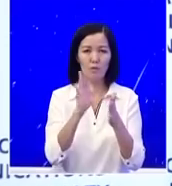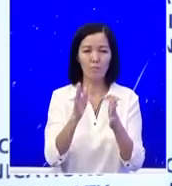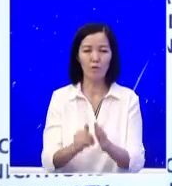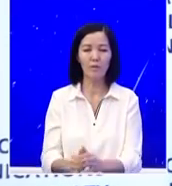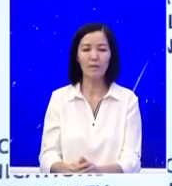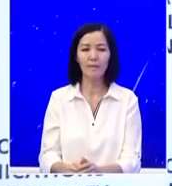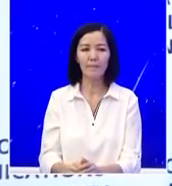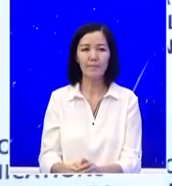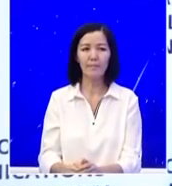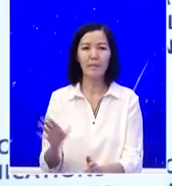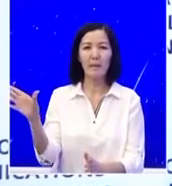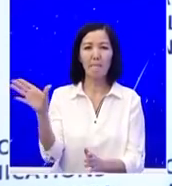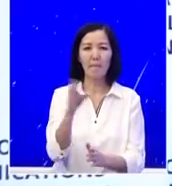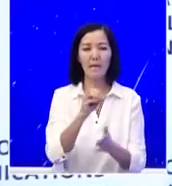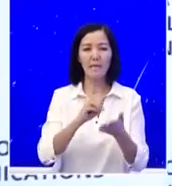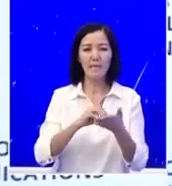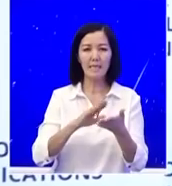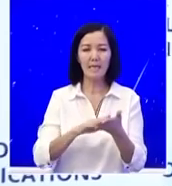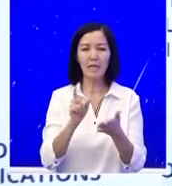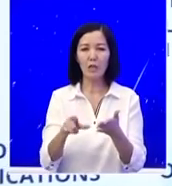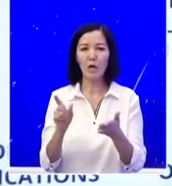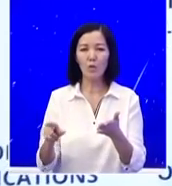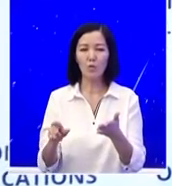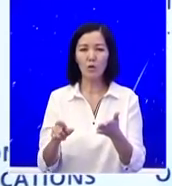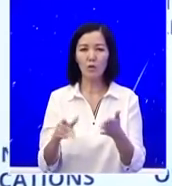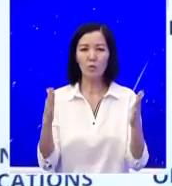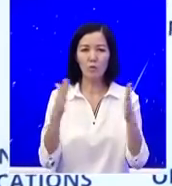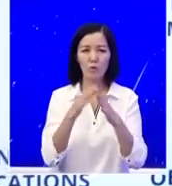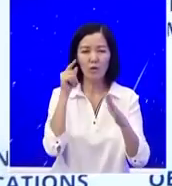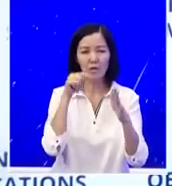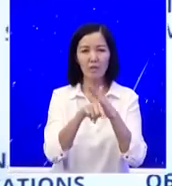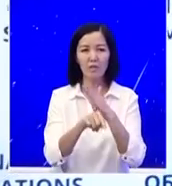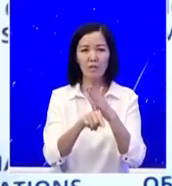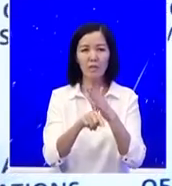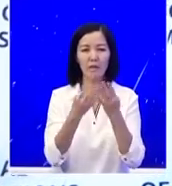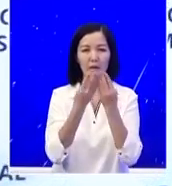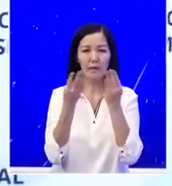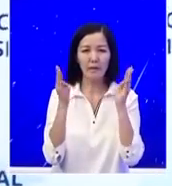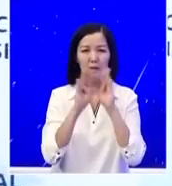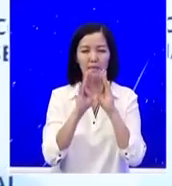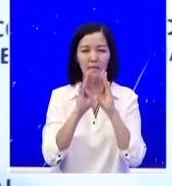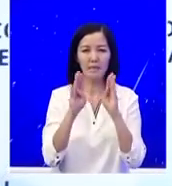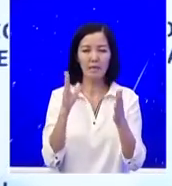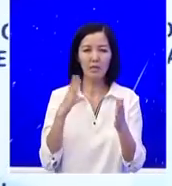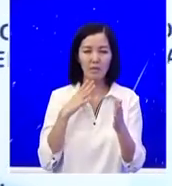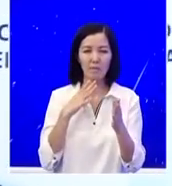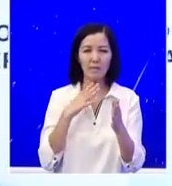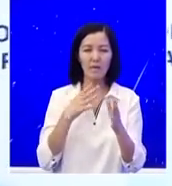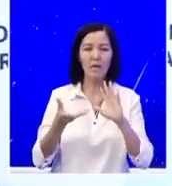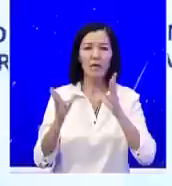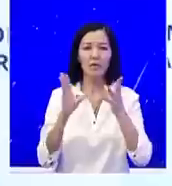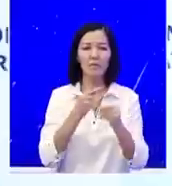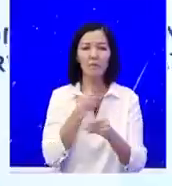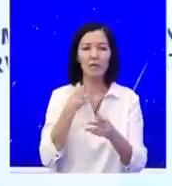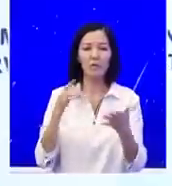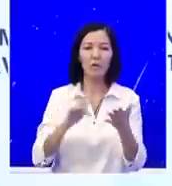қойылмақ. Барлық тіркелген аурулардың үйлерінде карантин жарияланған. Жалпы Талдықорған